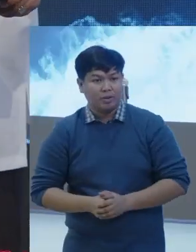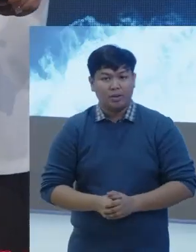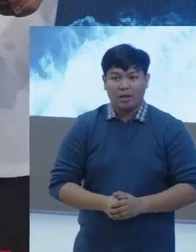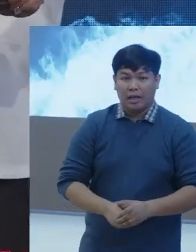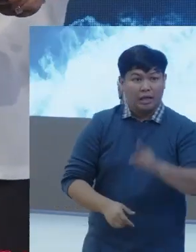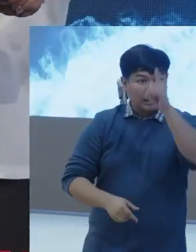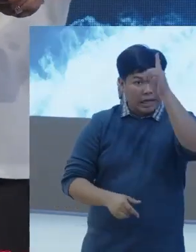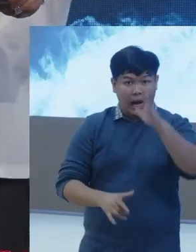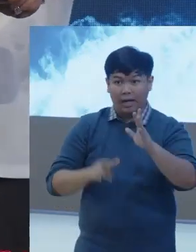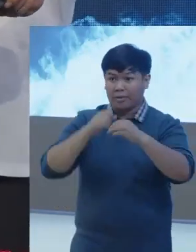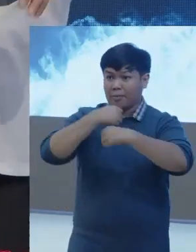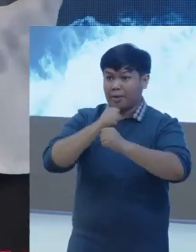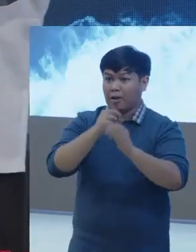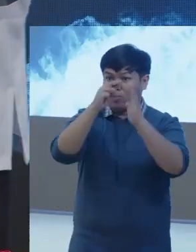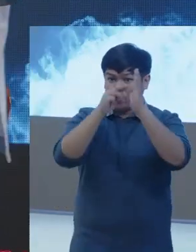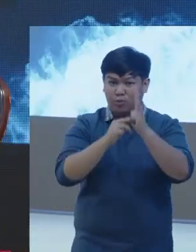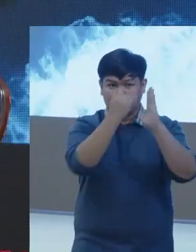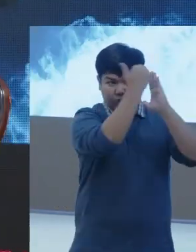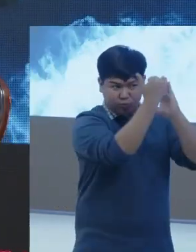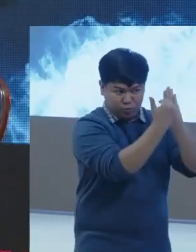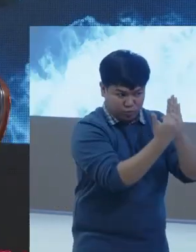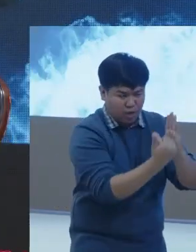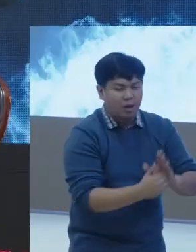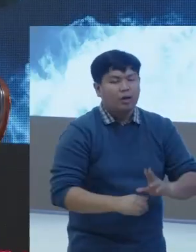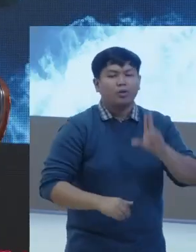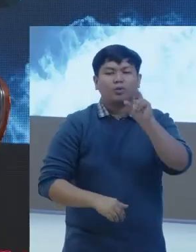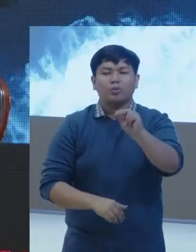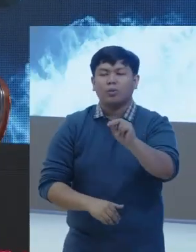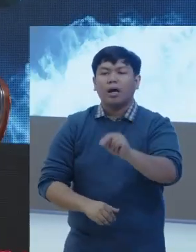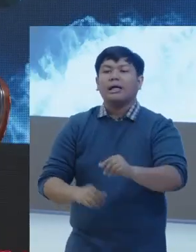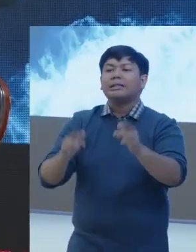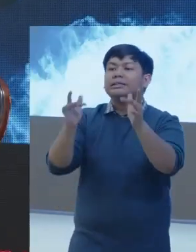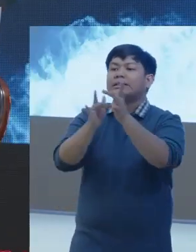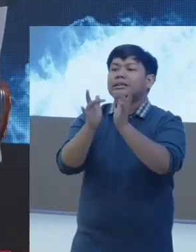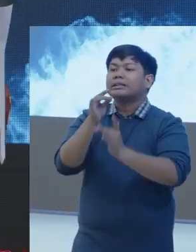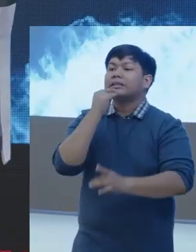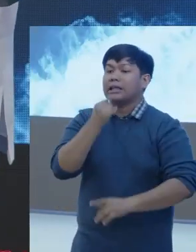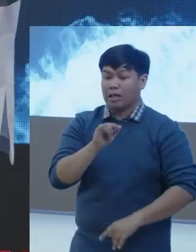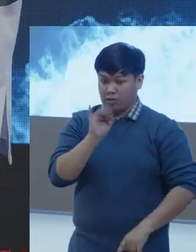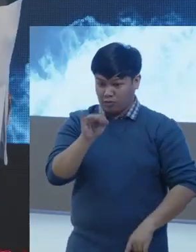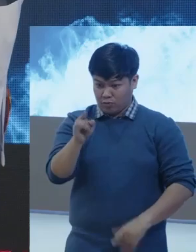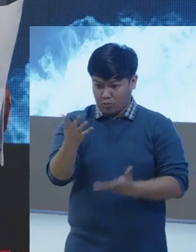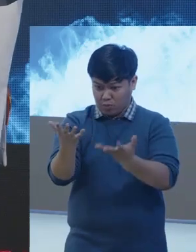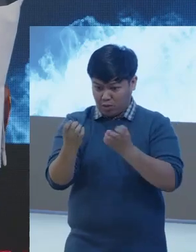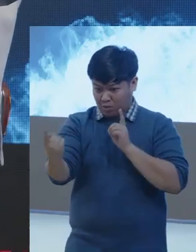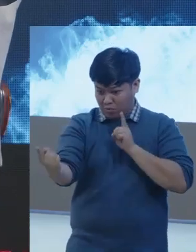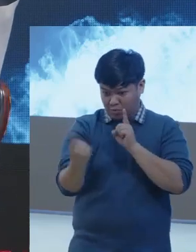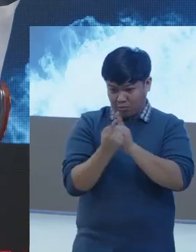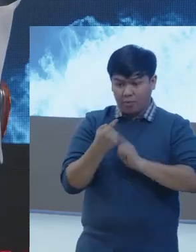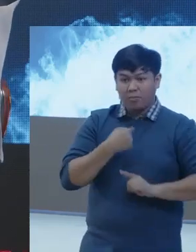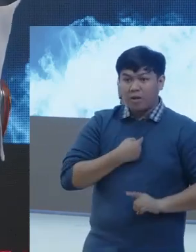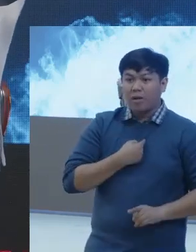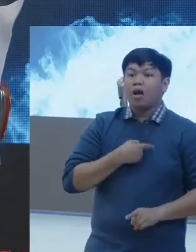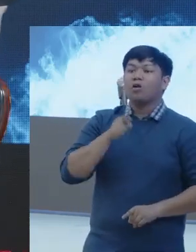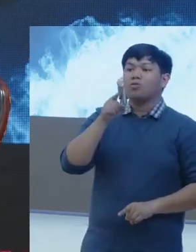Hindi, sinasabi niya ganito, dapat ang puso ninyo kung kayo'y lalapit sa akin. Kung kayo ay magkaroon ng